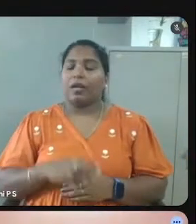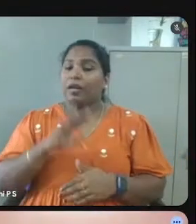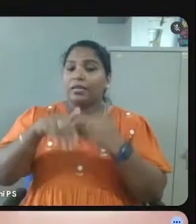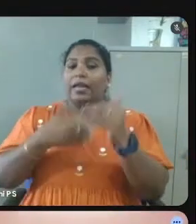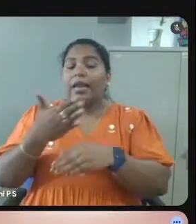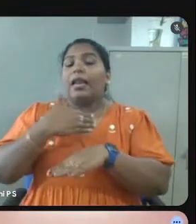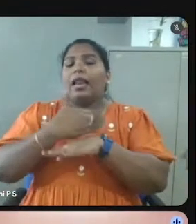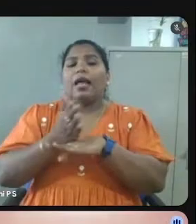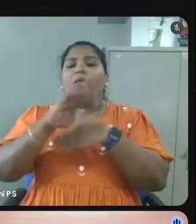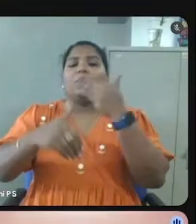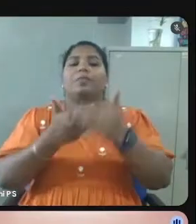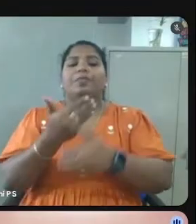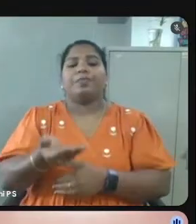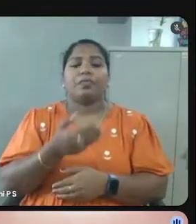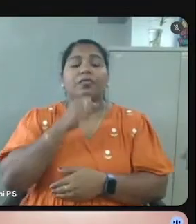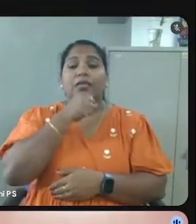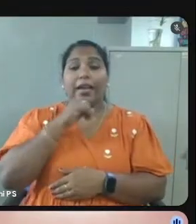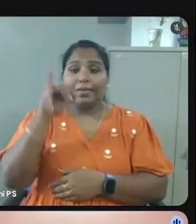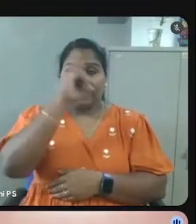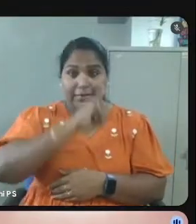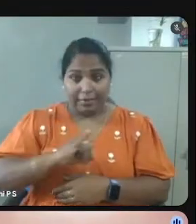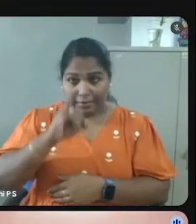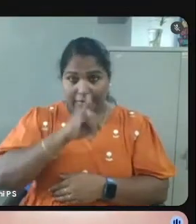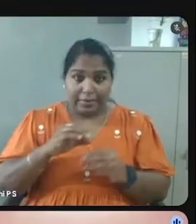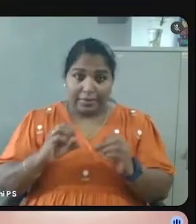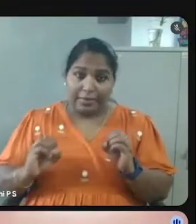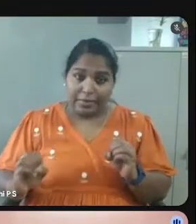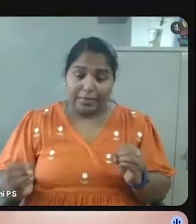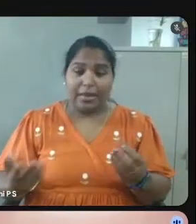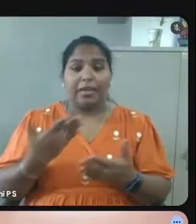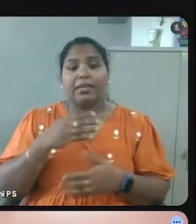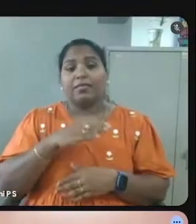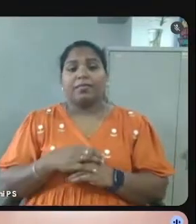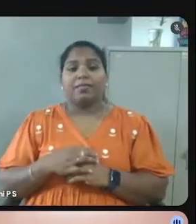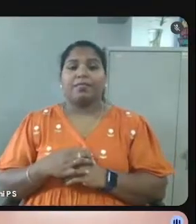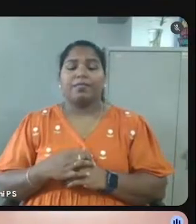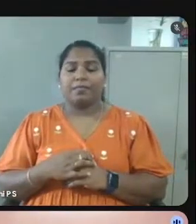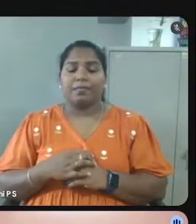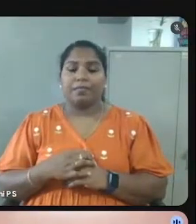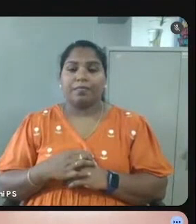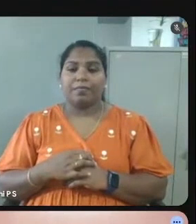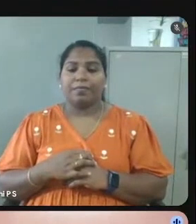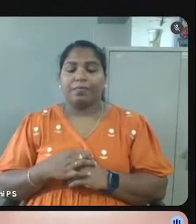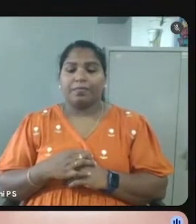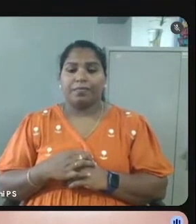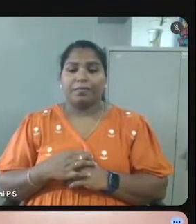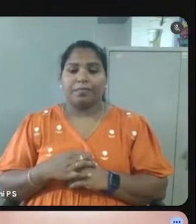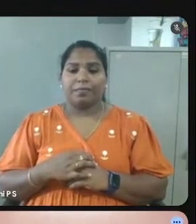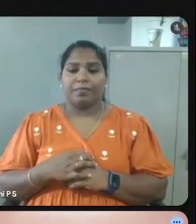സ്റ്റേജിന് 6ാമത്തെ ഏജിൽ നിന്ന് പ്രായമുള്ള ആൾക്കാരുള്ള വരയ്ക്കും ഈ ഏജിൽ